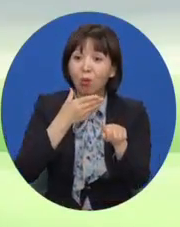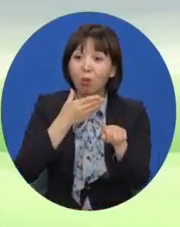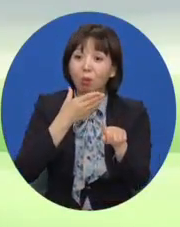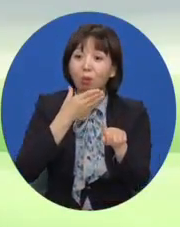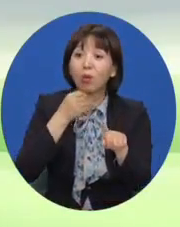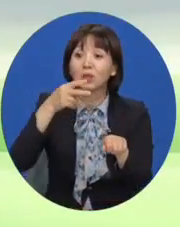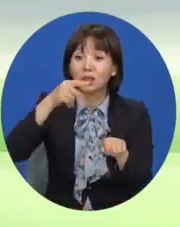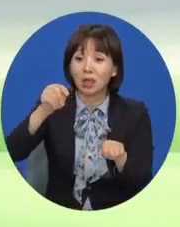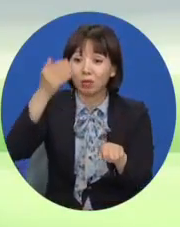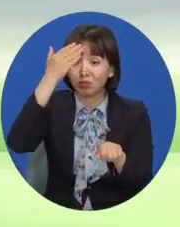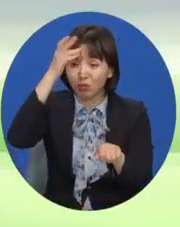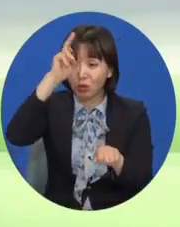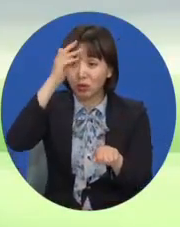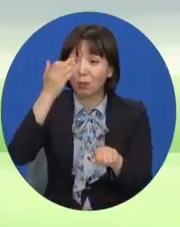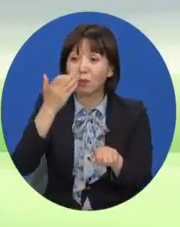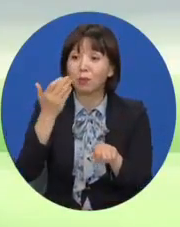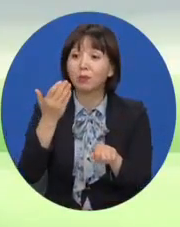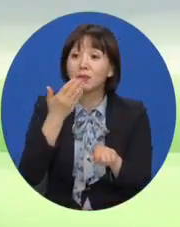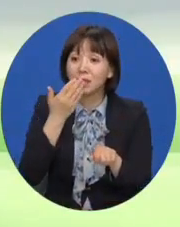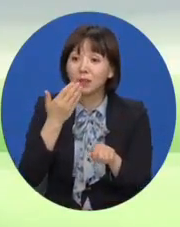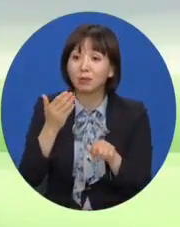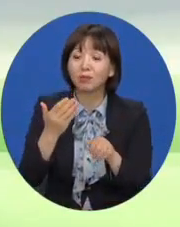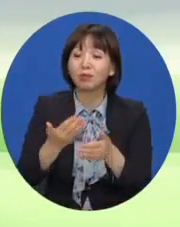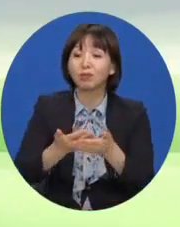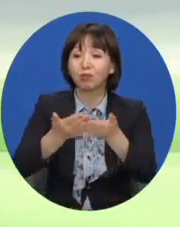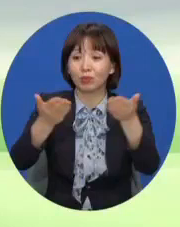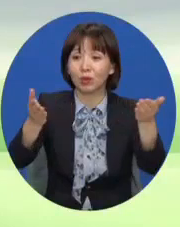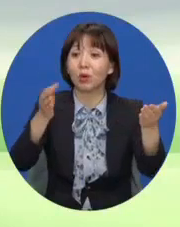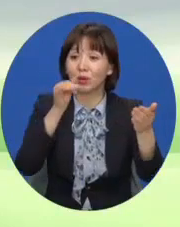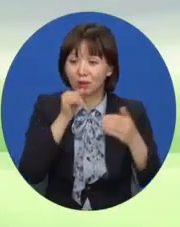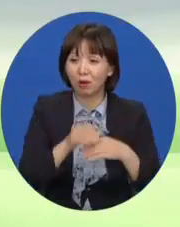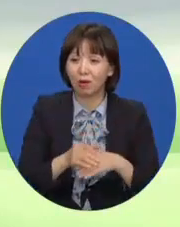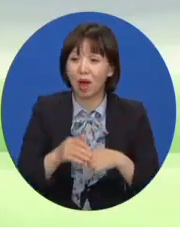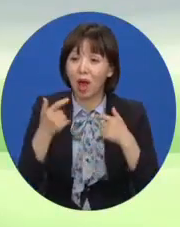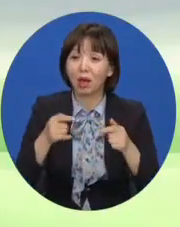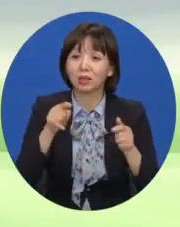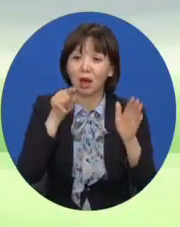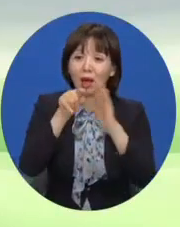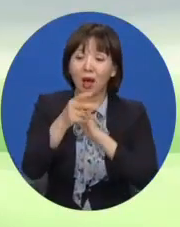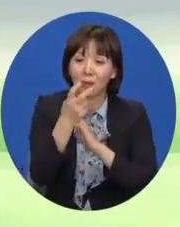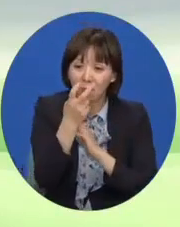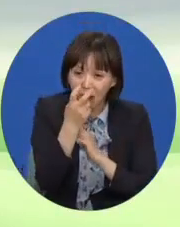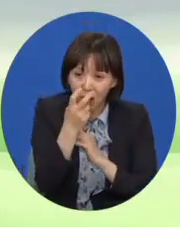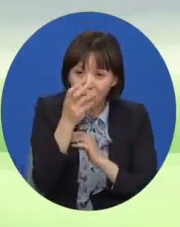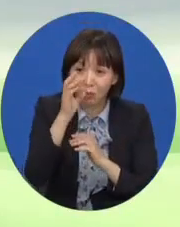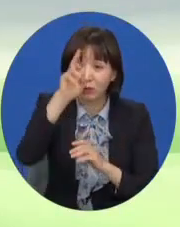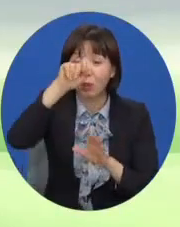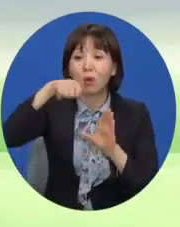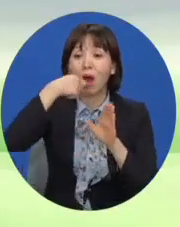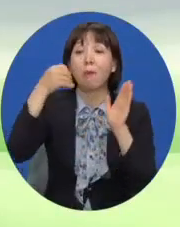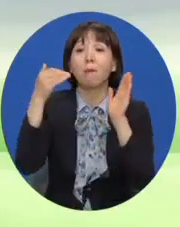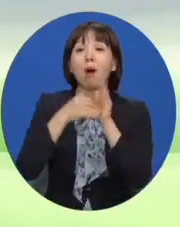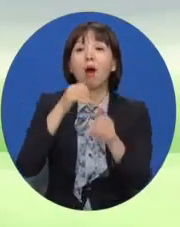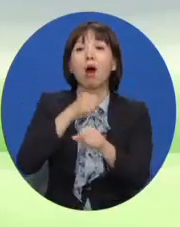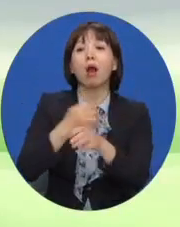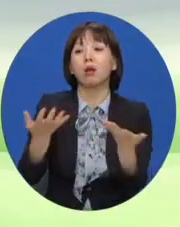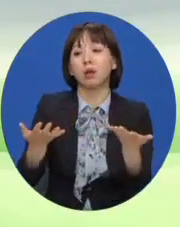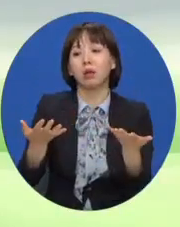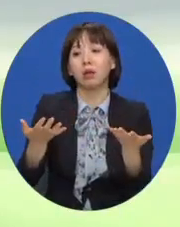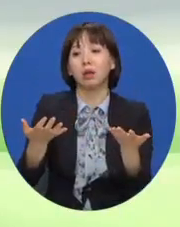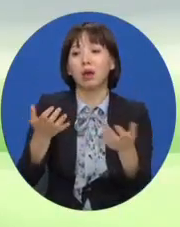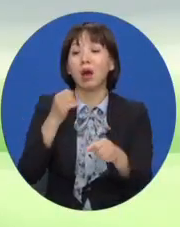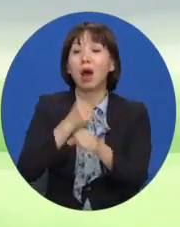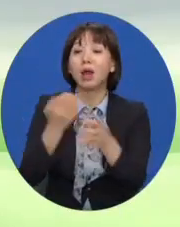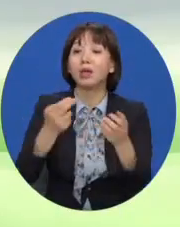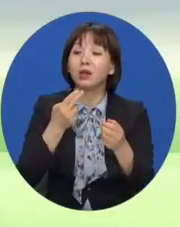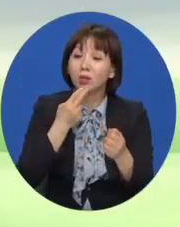무료로 점심을 많이 제공해 줍니다. 그럼 제가 매번 가서 어르신들 눈빛을 보지요. 근데 점심을 먹고 밥을 먹고 나면 할 일이 있어야 돼요. 어르신들 점심